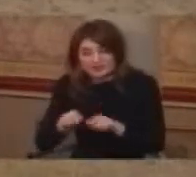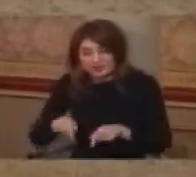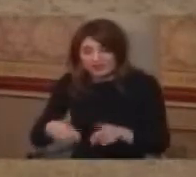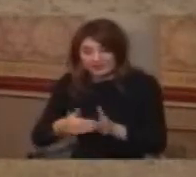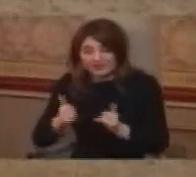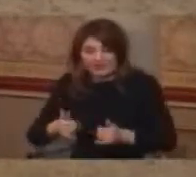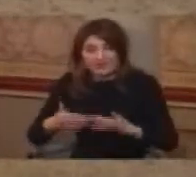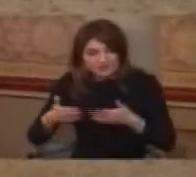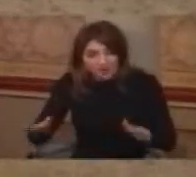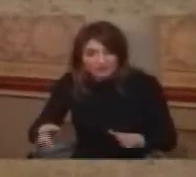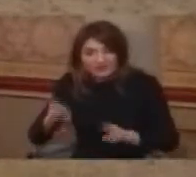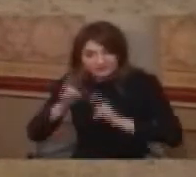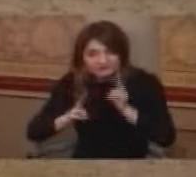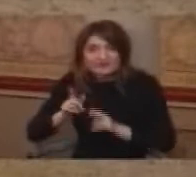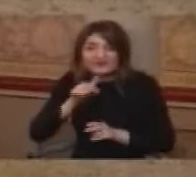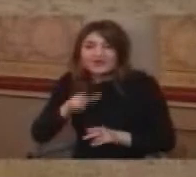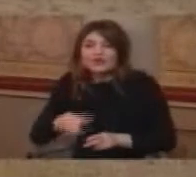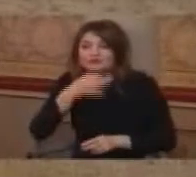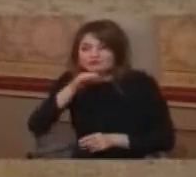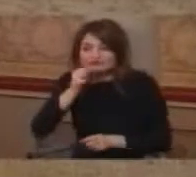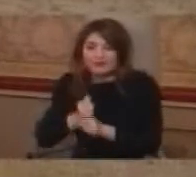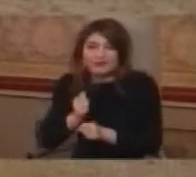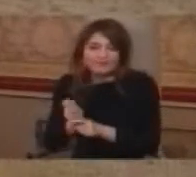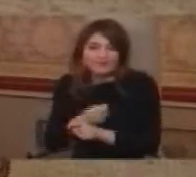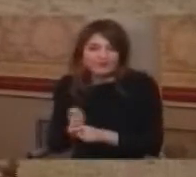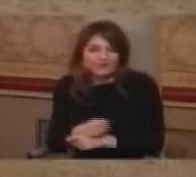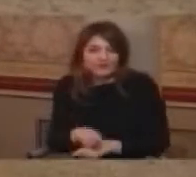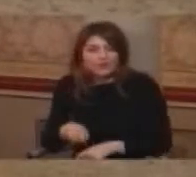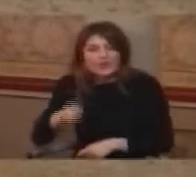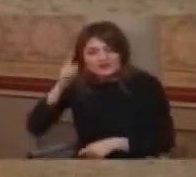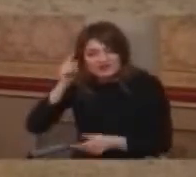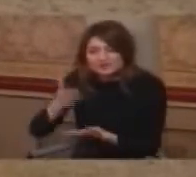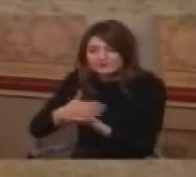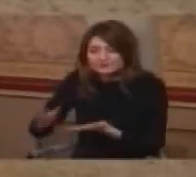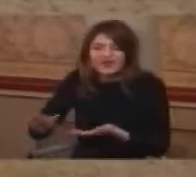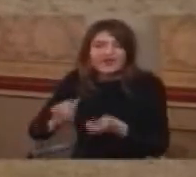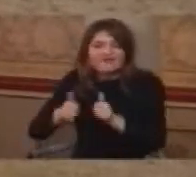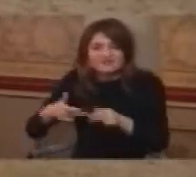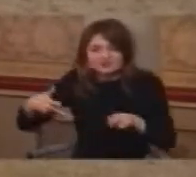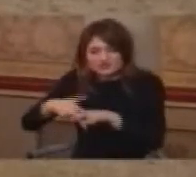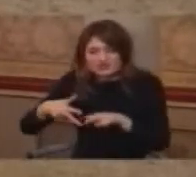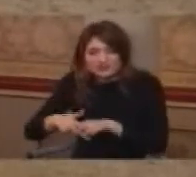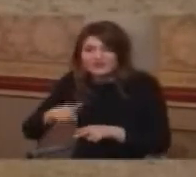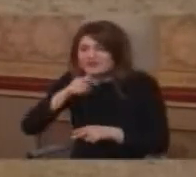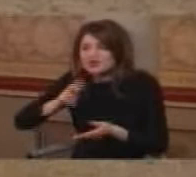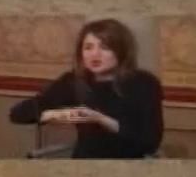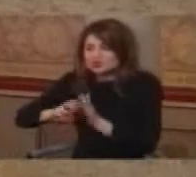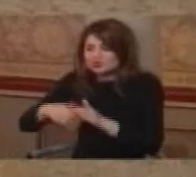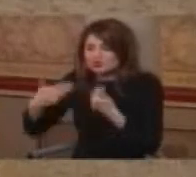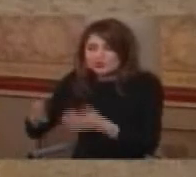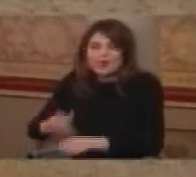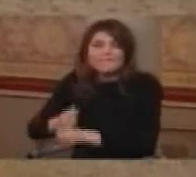trebamo poraditi. To znači uklanjanje fizičkih barijera i stručnu podršku i